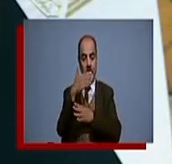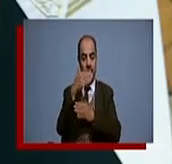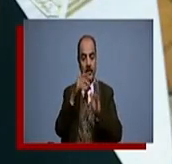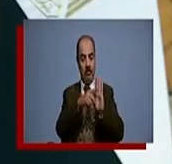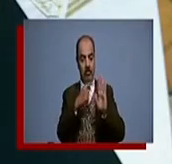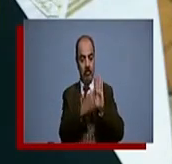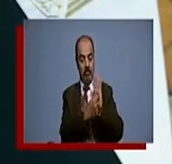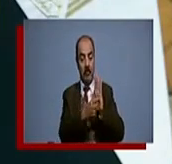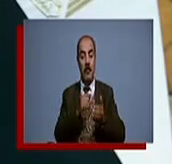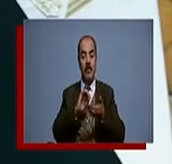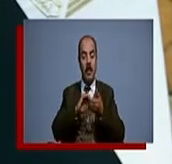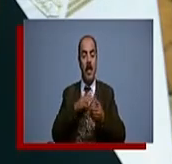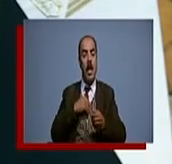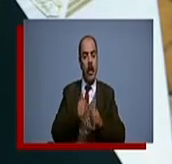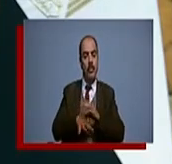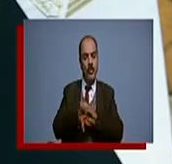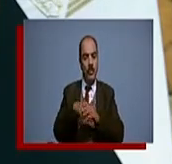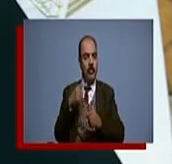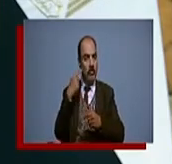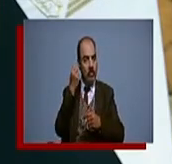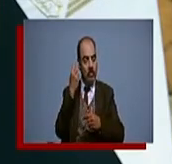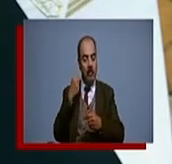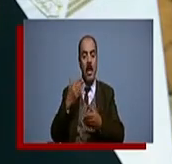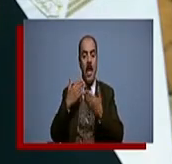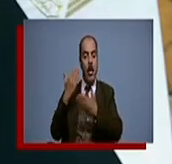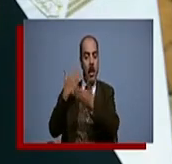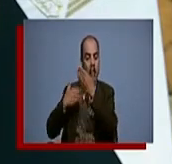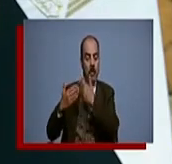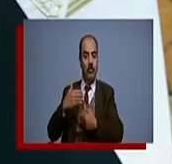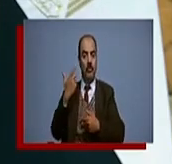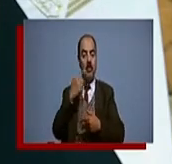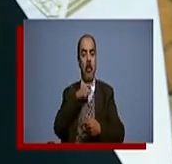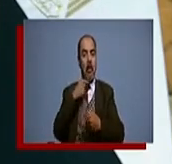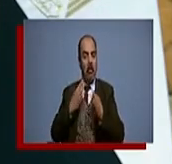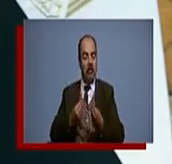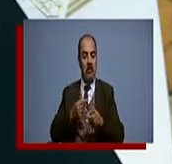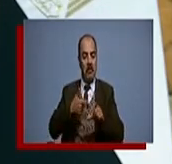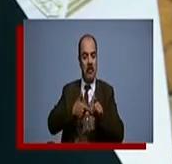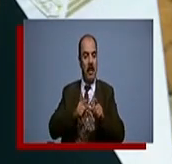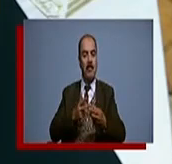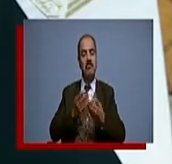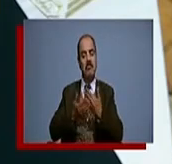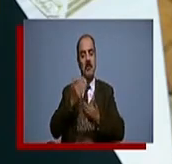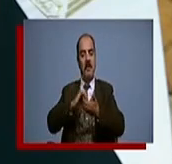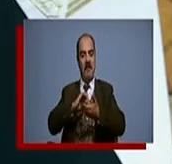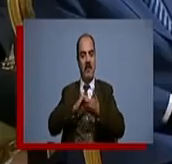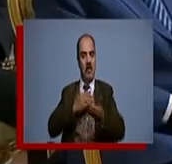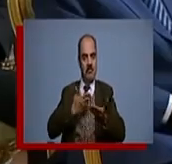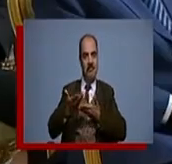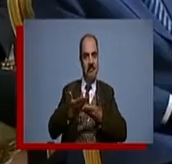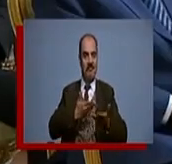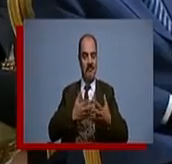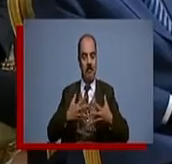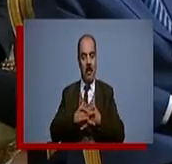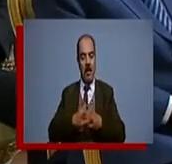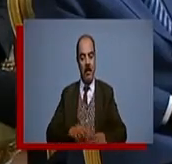واعتبر مصر شريكا قويا للدنمارك واوروبا في هذه القضية. كمان أضافت رئيسة الوزراء الدنماركية